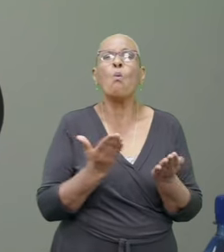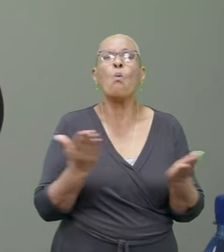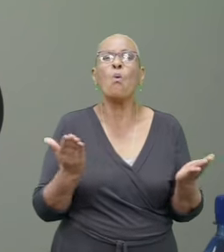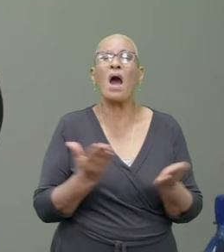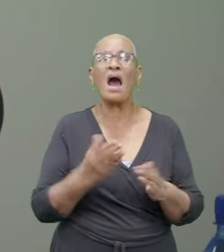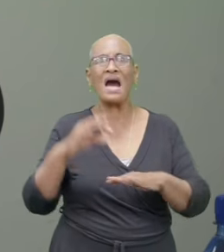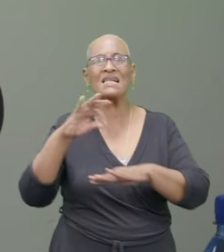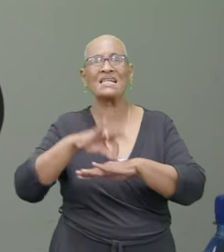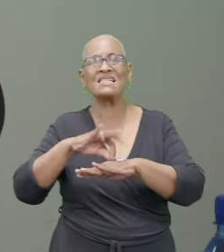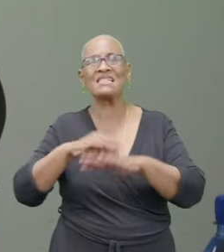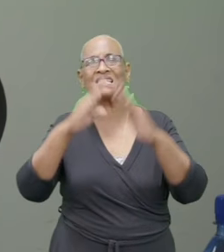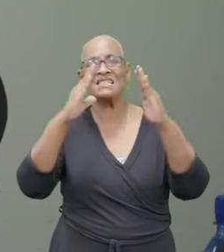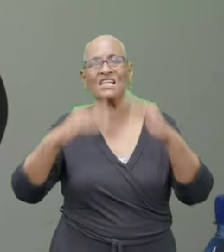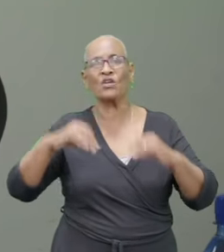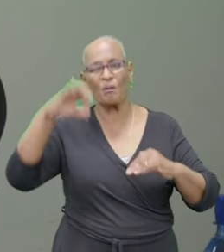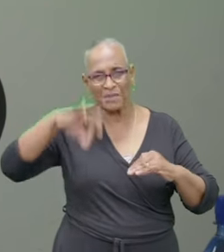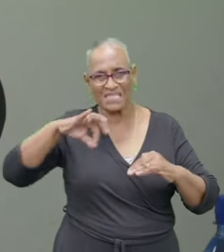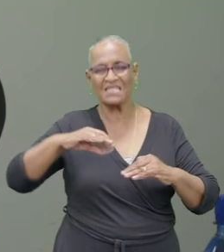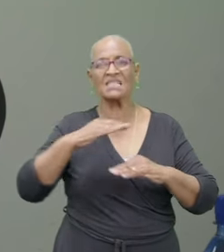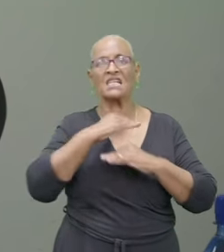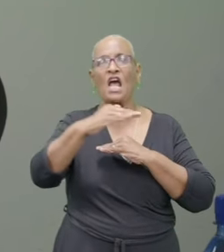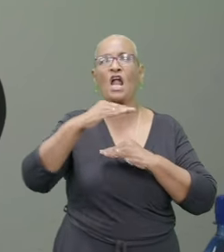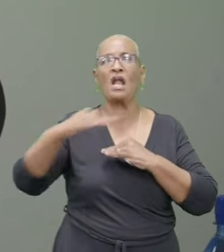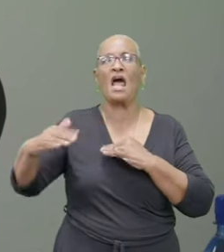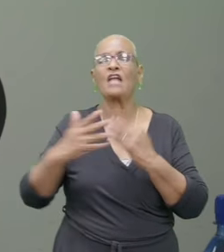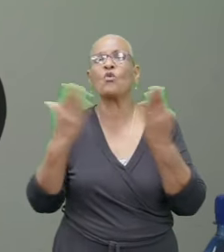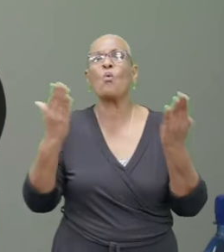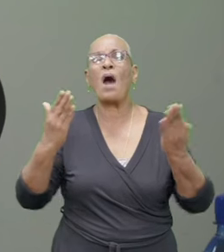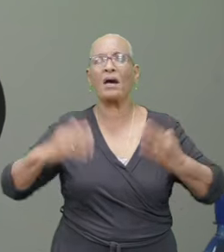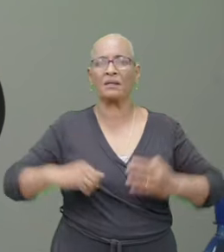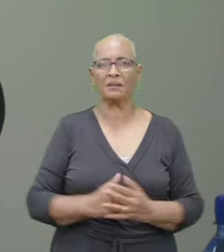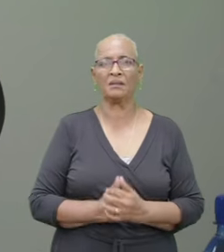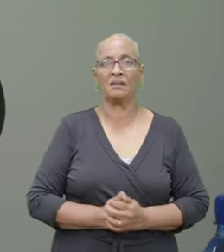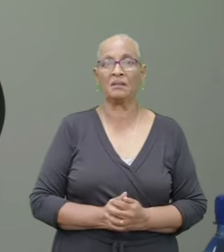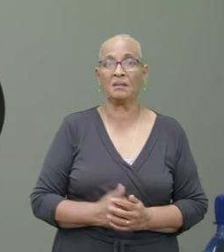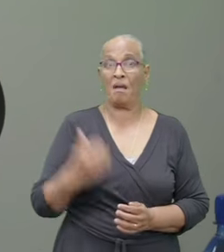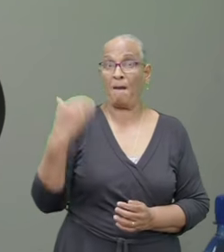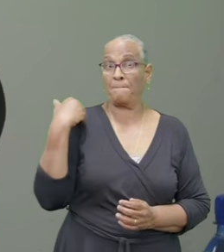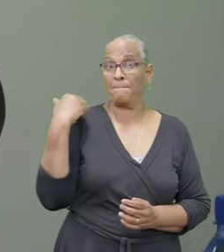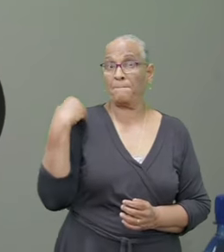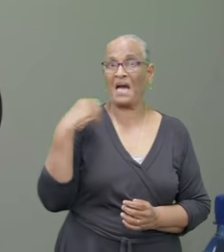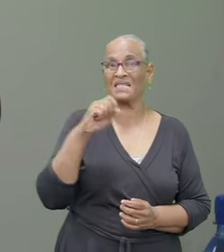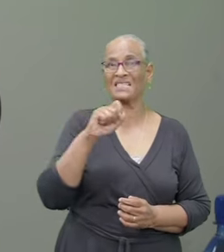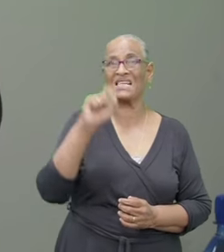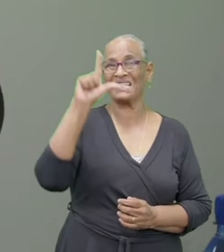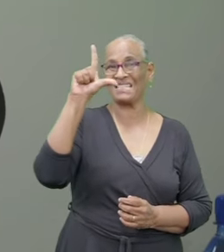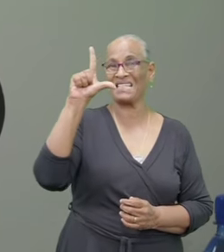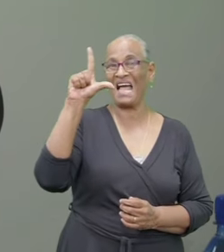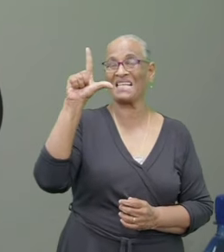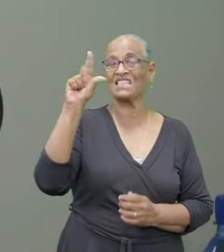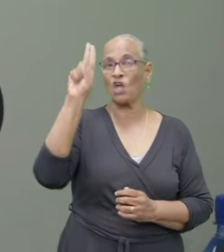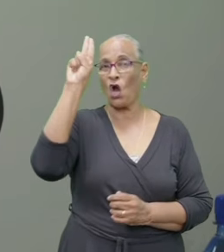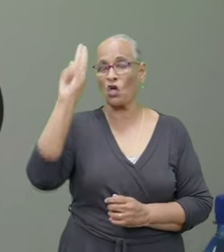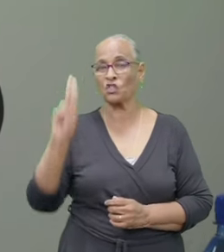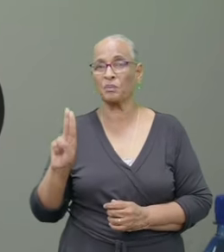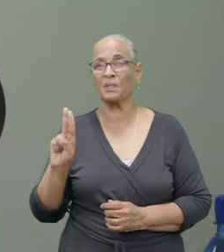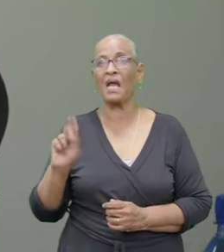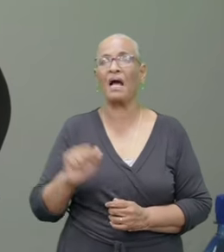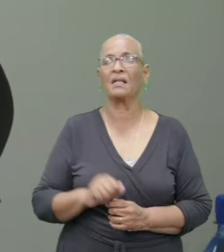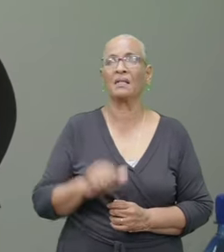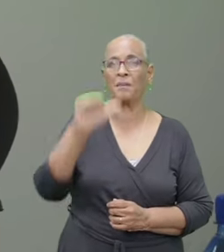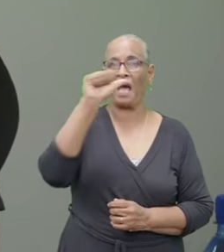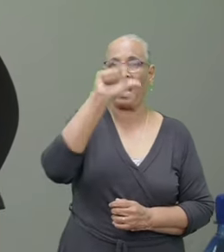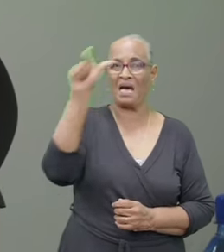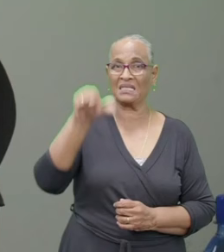verpleegkundigen zitten in het land. En we hebben recent dus voor Slans Hospitaal, die samen met AZ heeft men ook